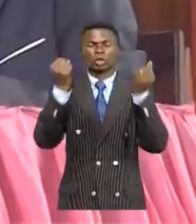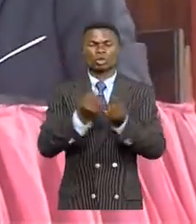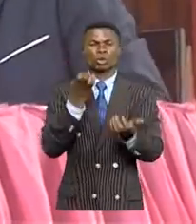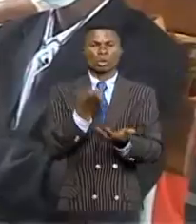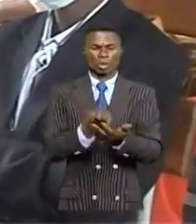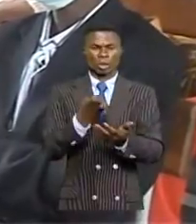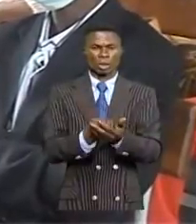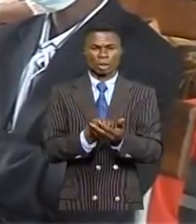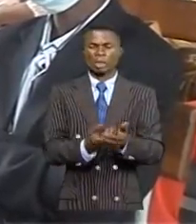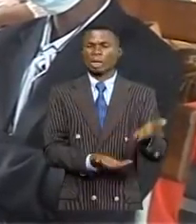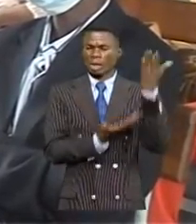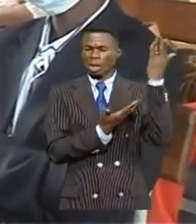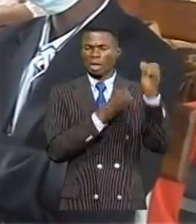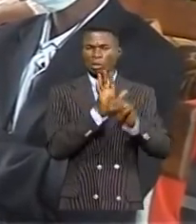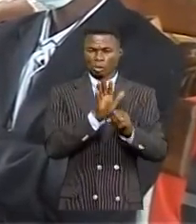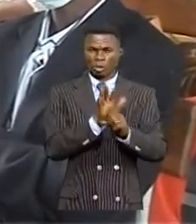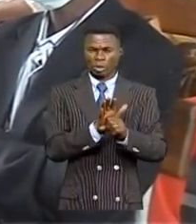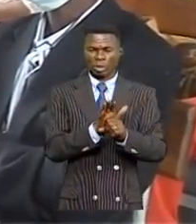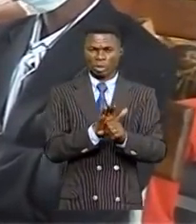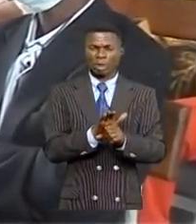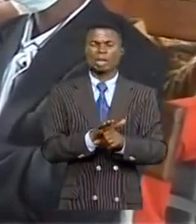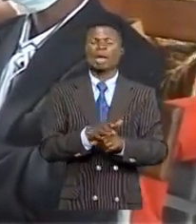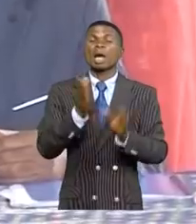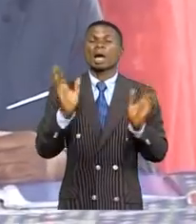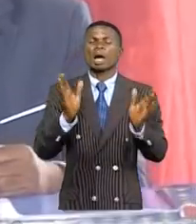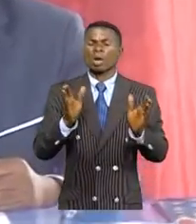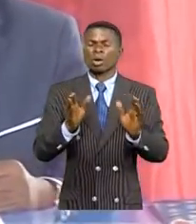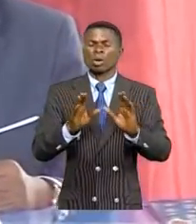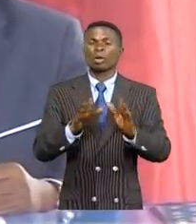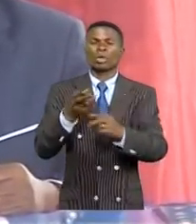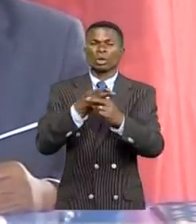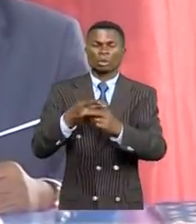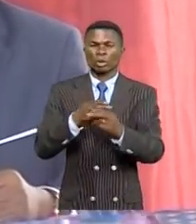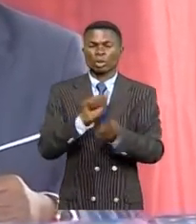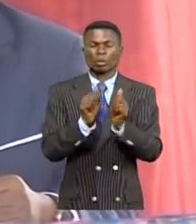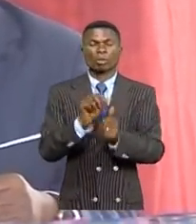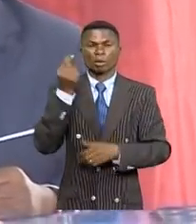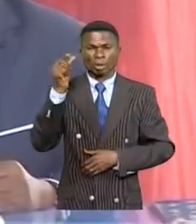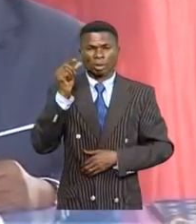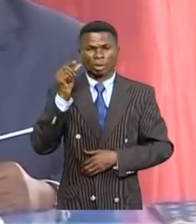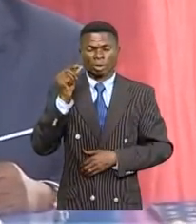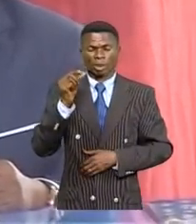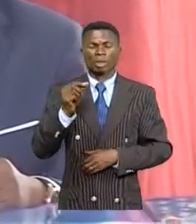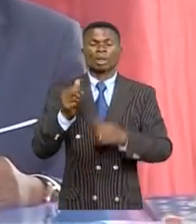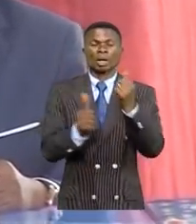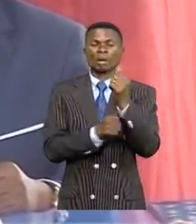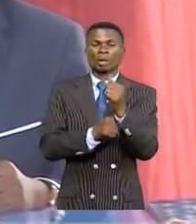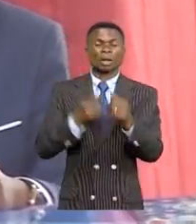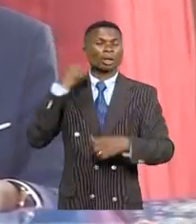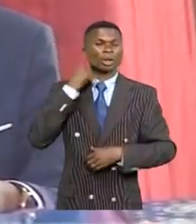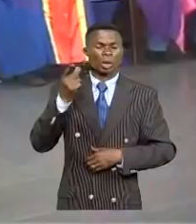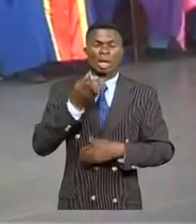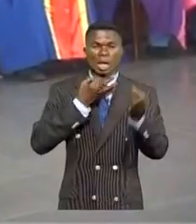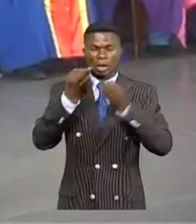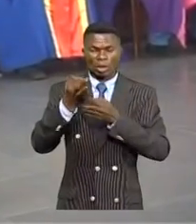socio-économique s'avère, selon son auteur, un point d'alerte sur le contrôle du secteur minier. Le récipiendaire a aussi